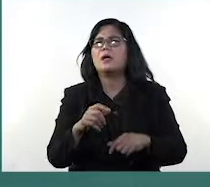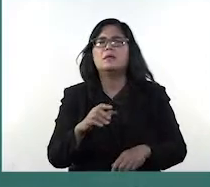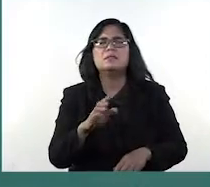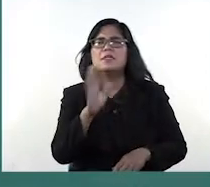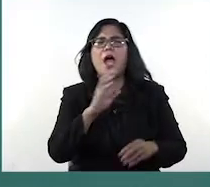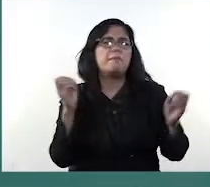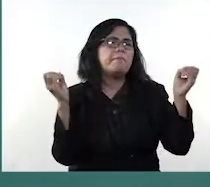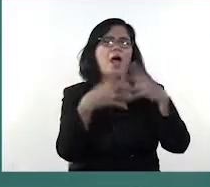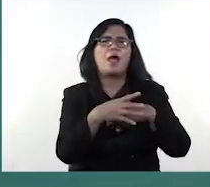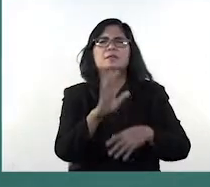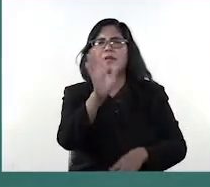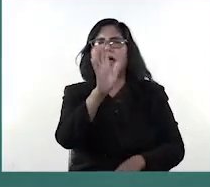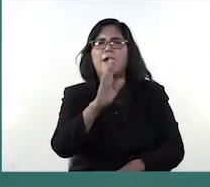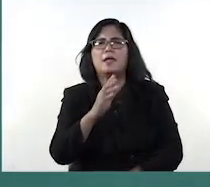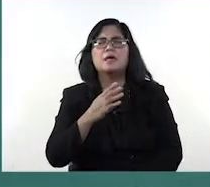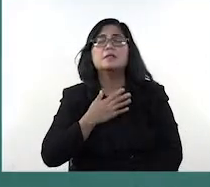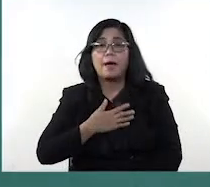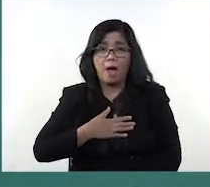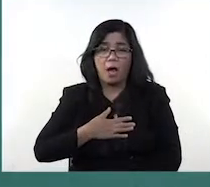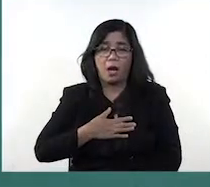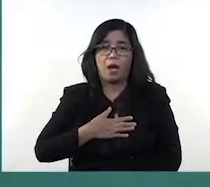Hai mobil ejek orang sabar